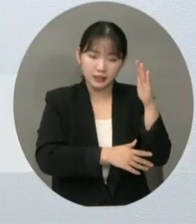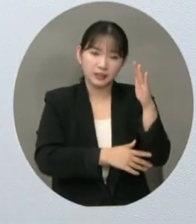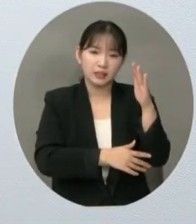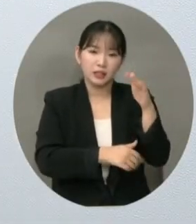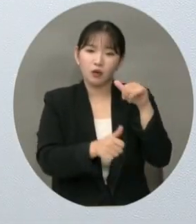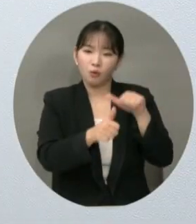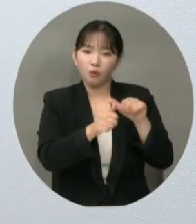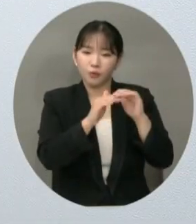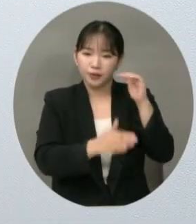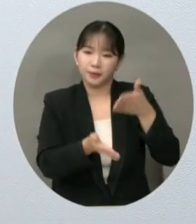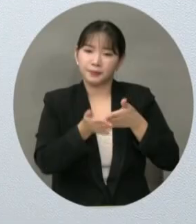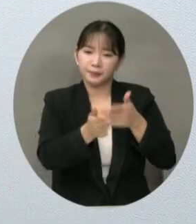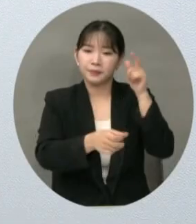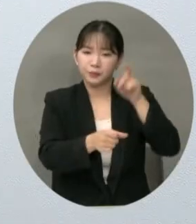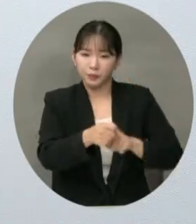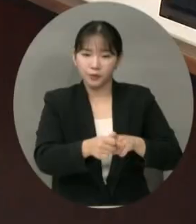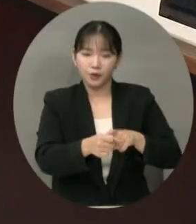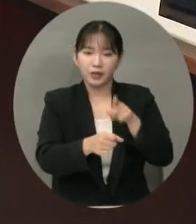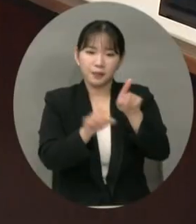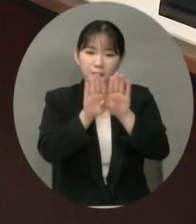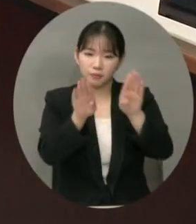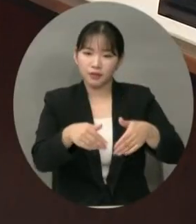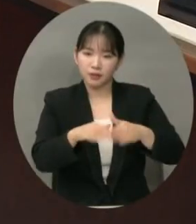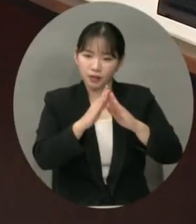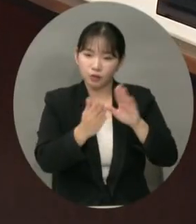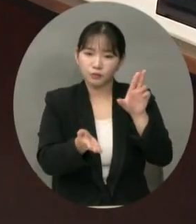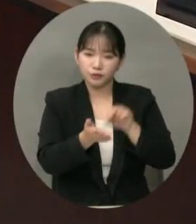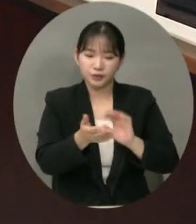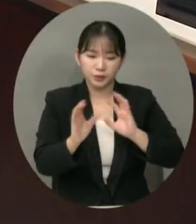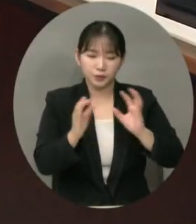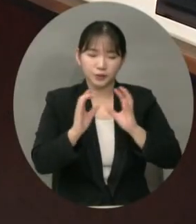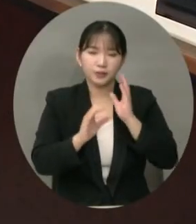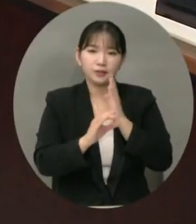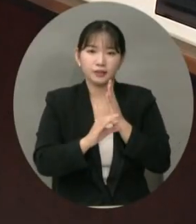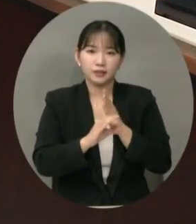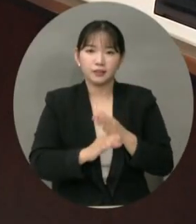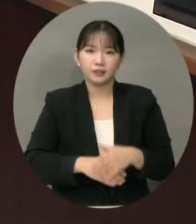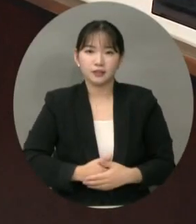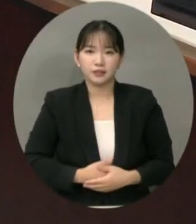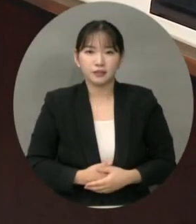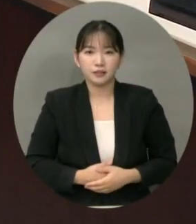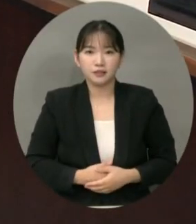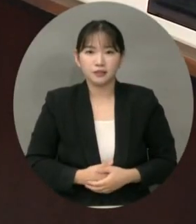권고안 제출을 목표로 나전칠기 박물관 건립 문제를 논의하고 있습니다.